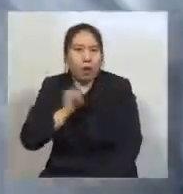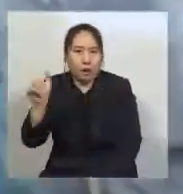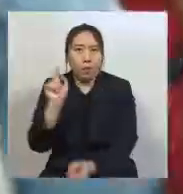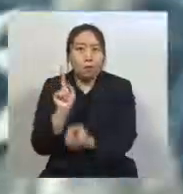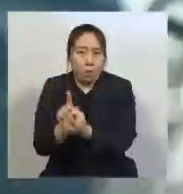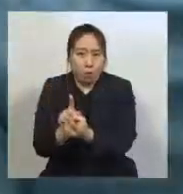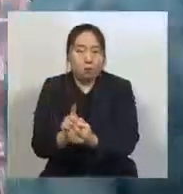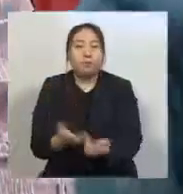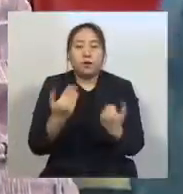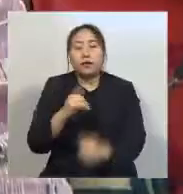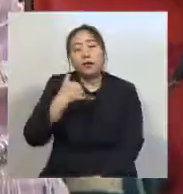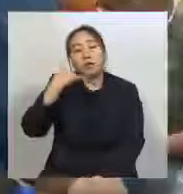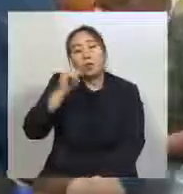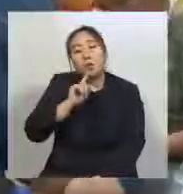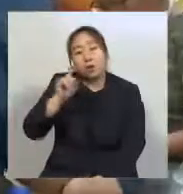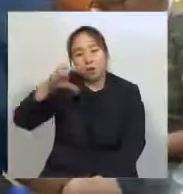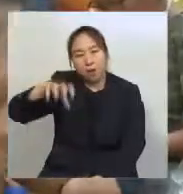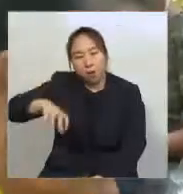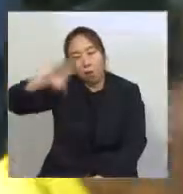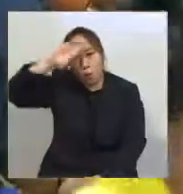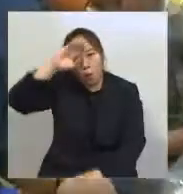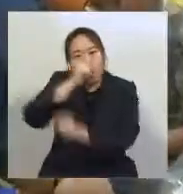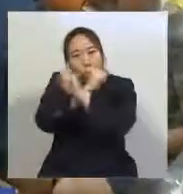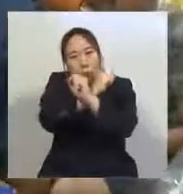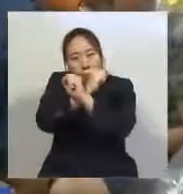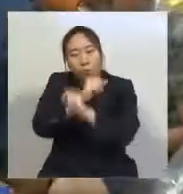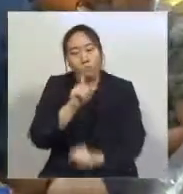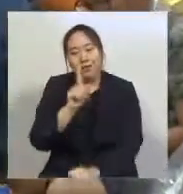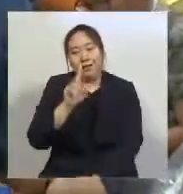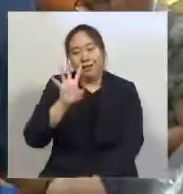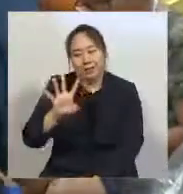างนี้สามารถสอบถามข้อมูลเพิ่มเติมได้ที่สายด่วนกรมควบคุมโรค1422นะคะ